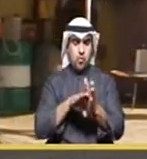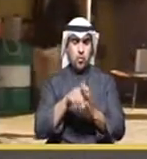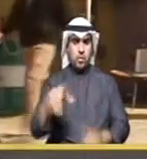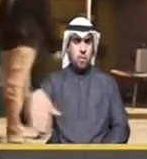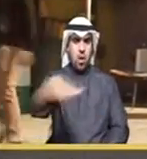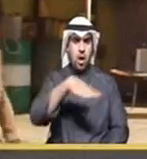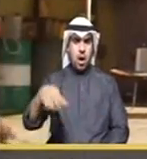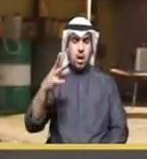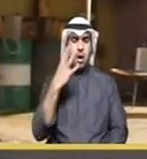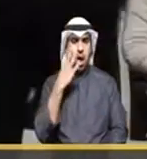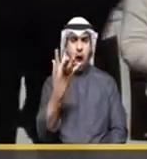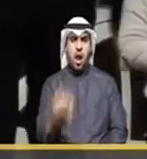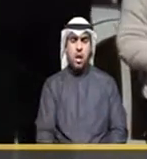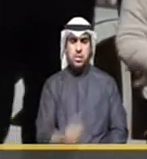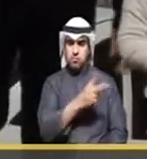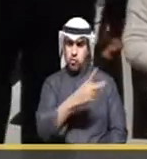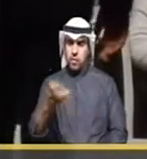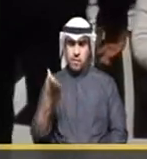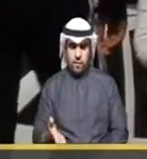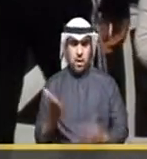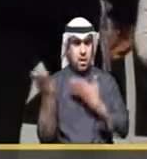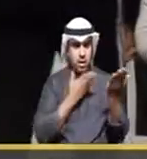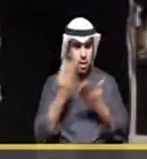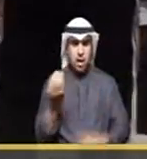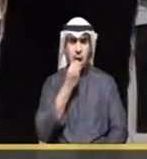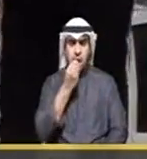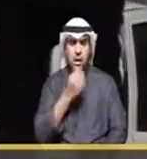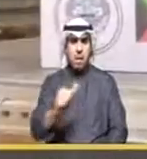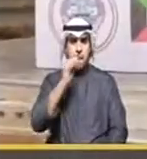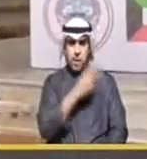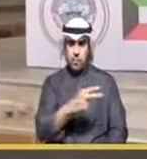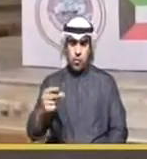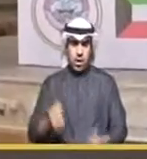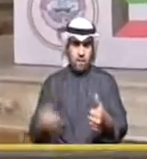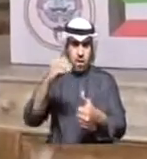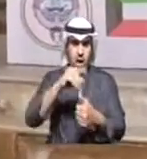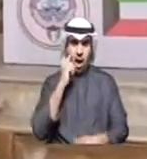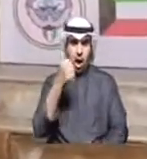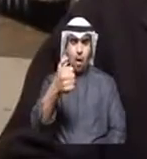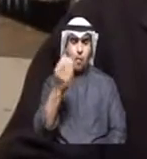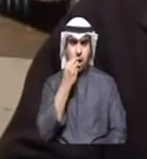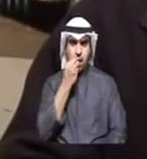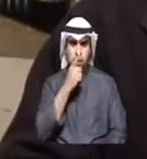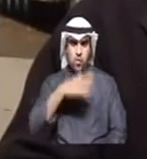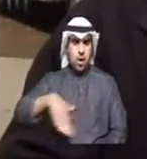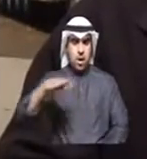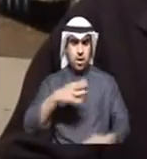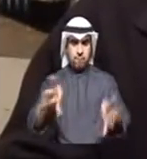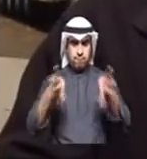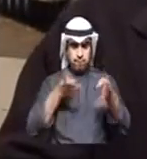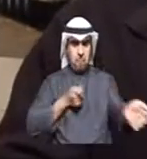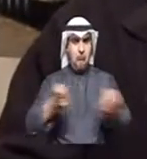حادا في الكثير من المجالات يعد الغذاء في مقدمتها. ولا زالت قوافل المساعدات الإغاثية لحملة